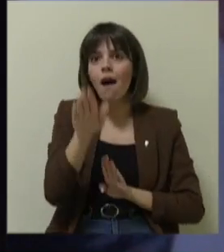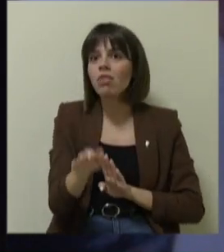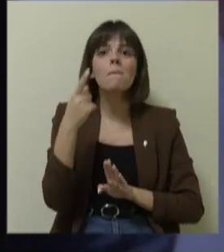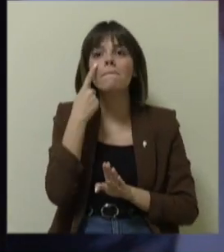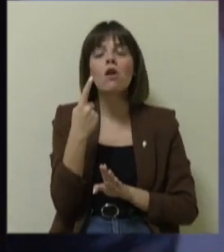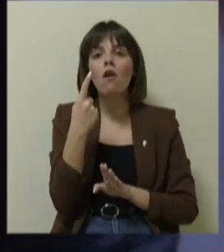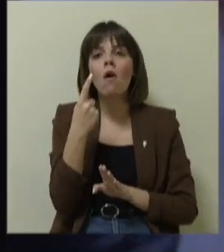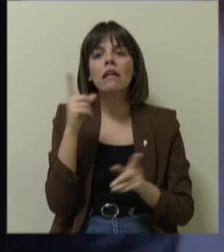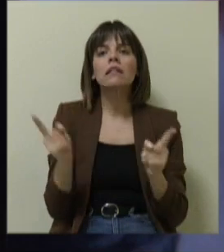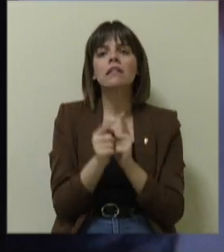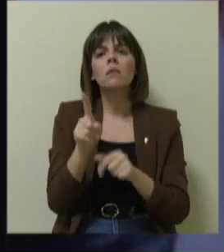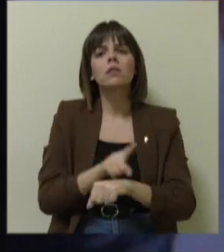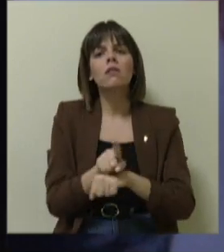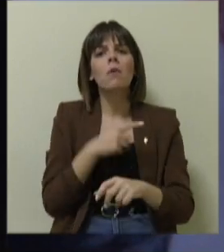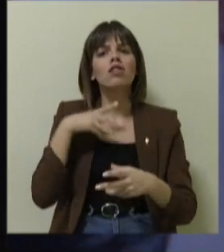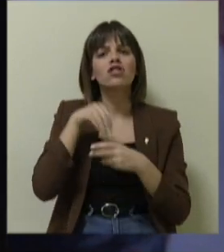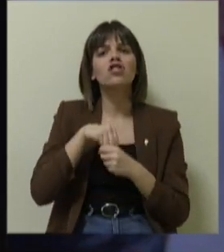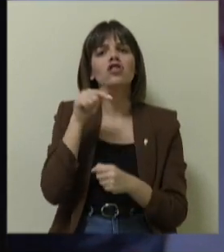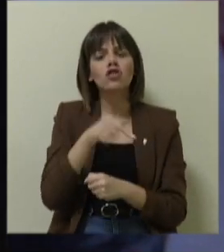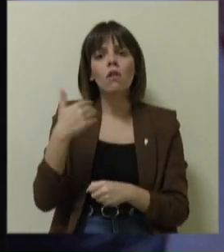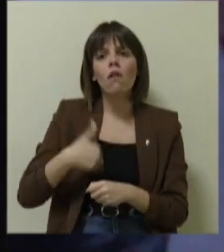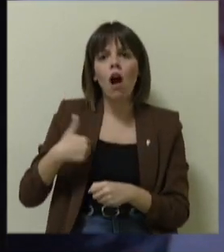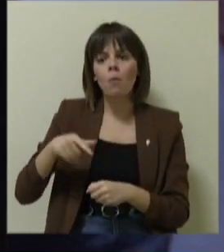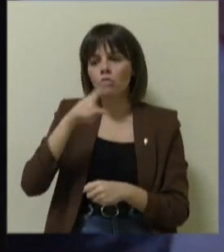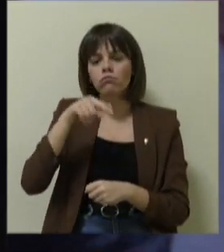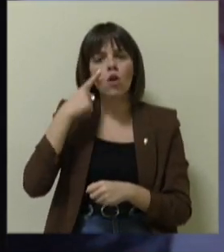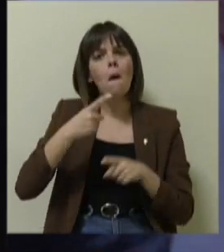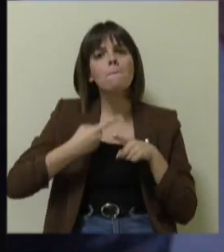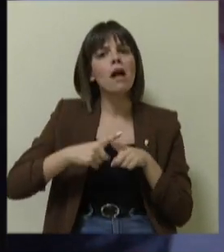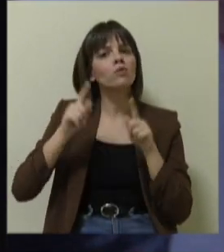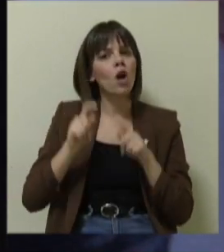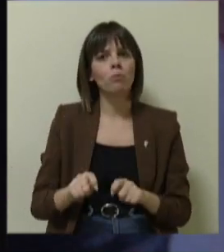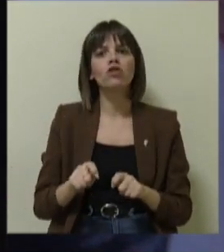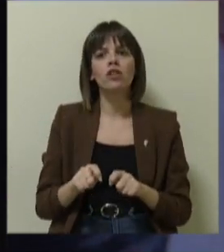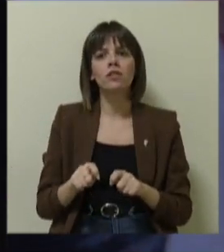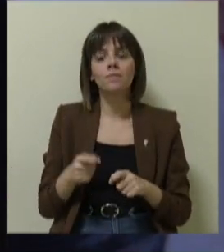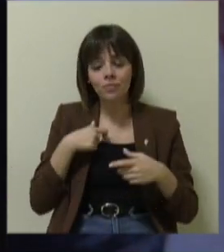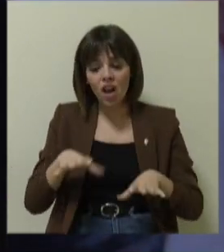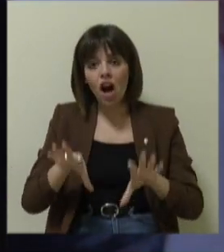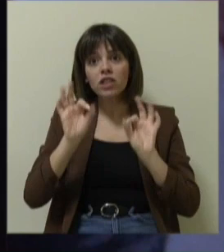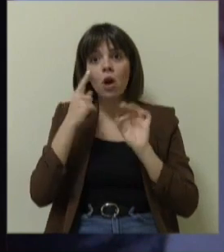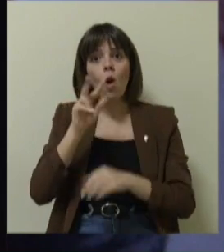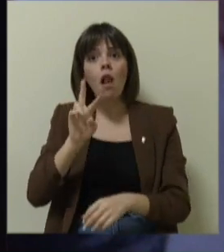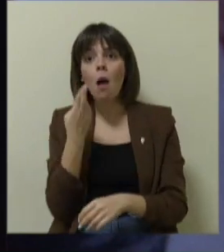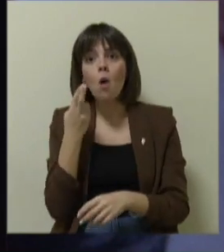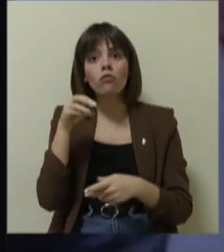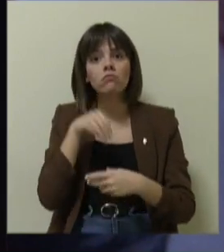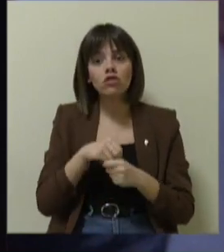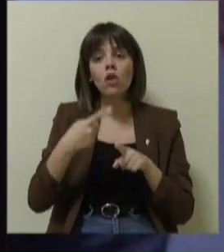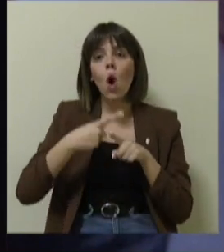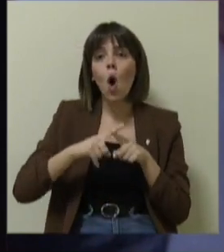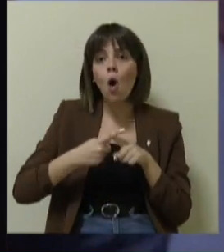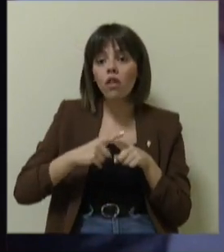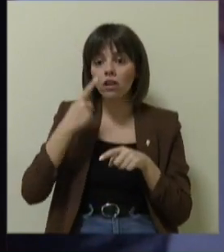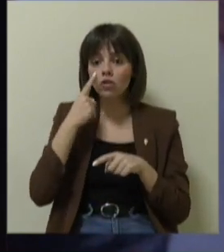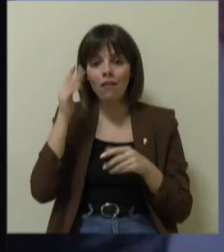adımları kısa bir süre içerisinde kamuoyuyla paylaşacağız. Hazırlayacağımız raporun ortak